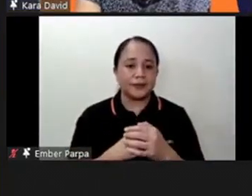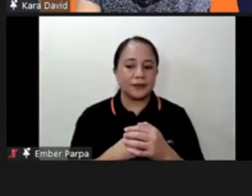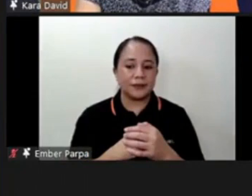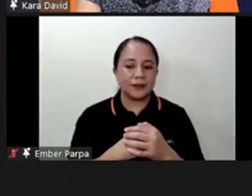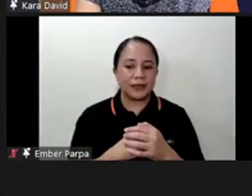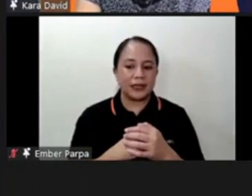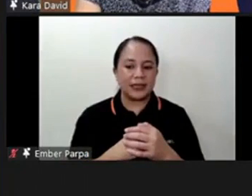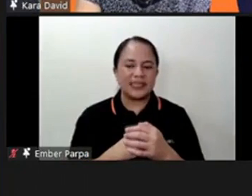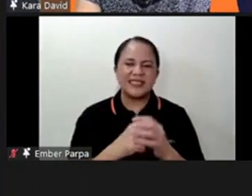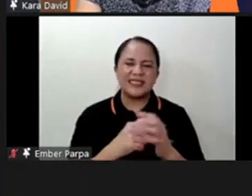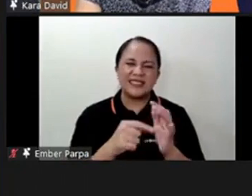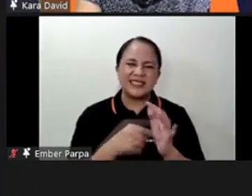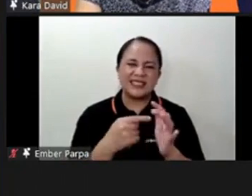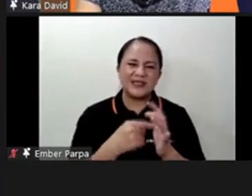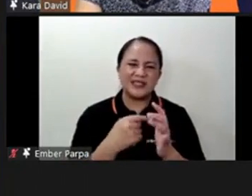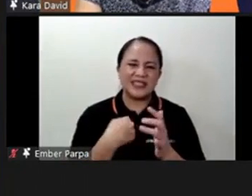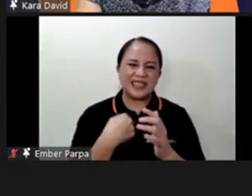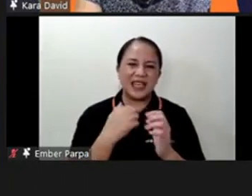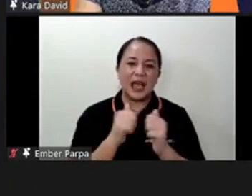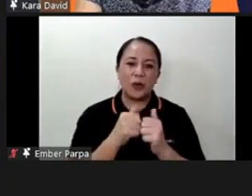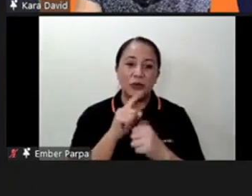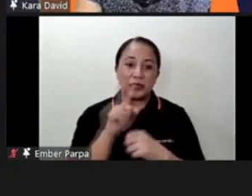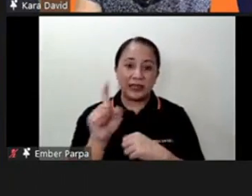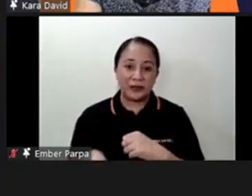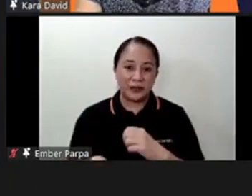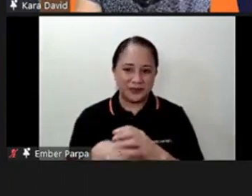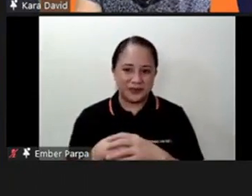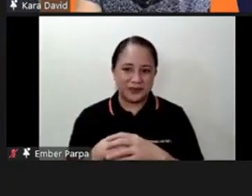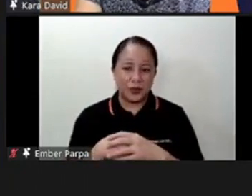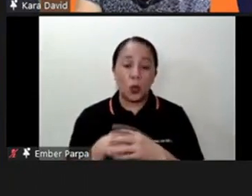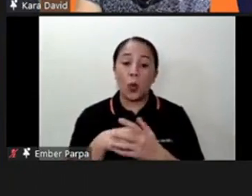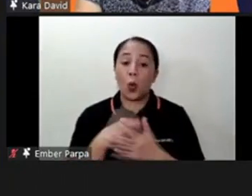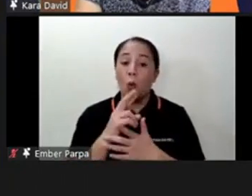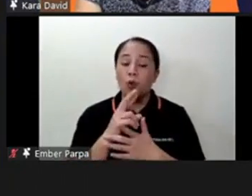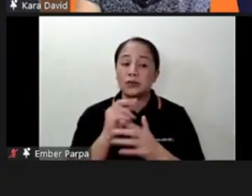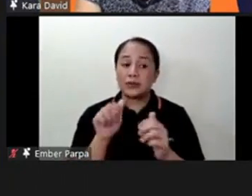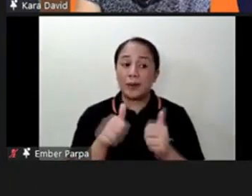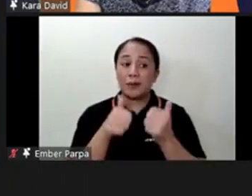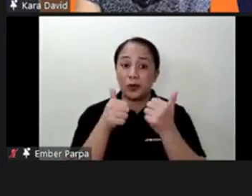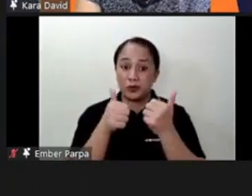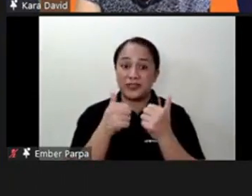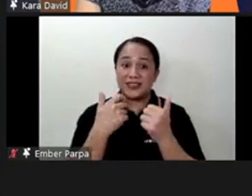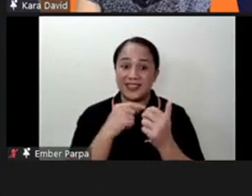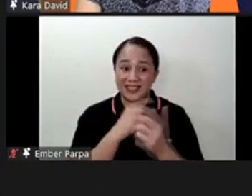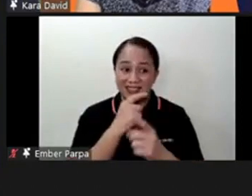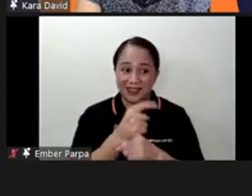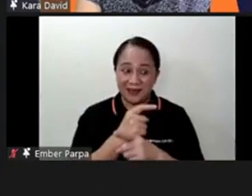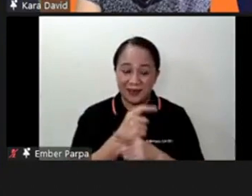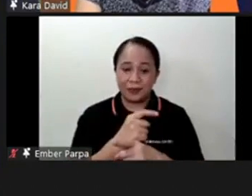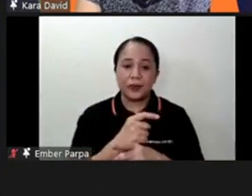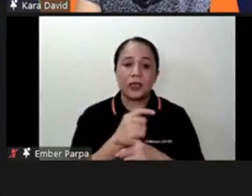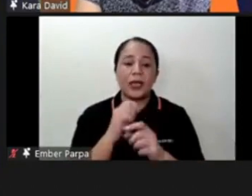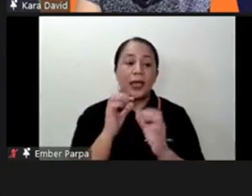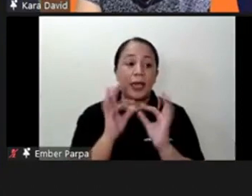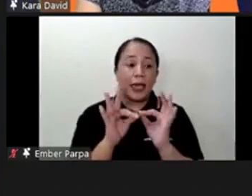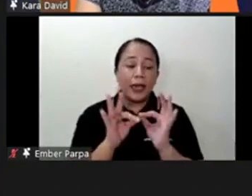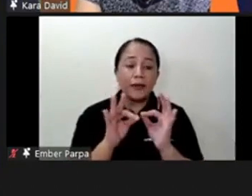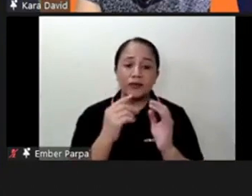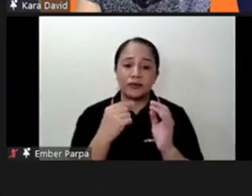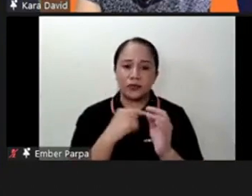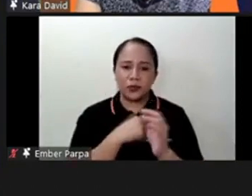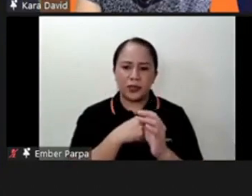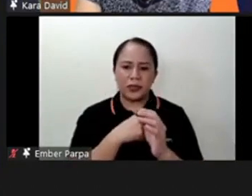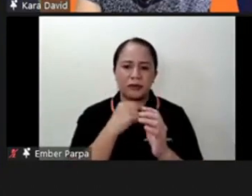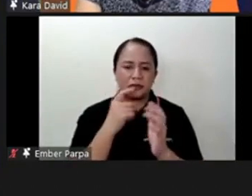nasa pagtanong or minsan nasa approach din natin yon, di ba? Kung yung dating natin nako, tingin ko